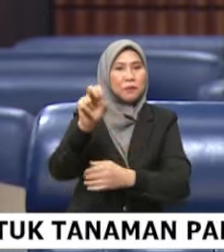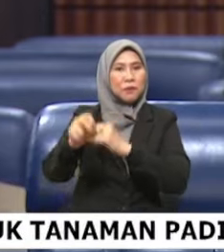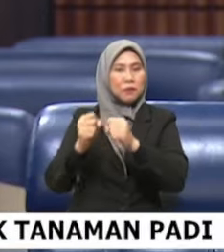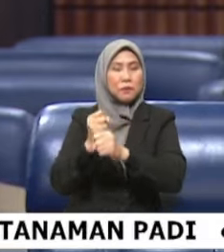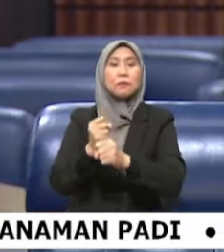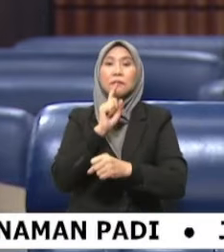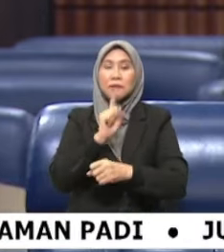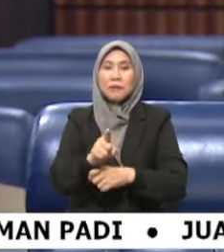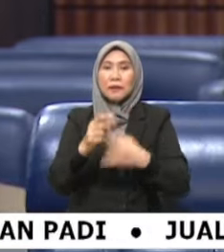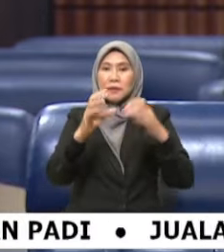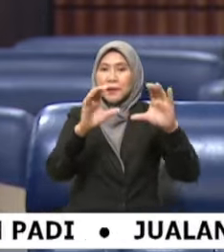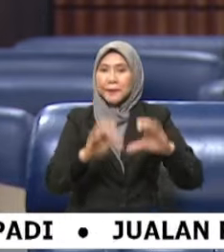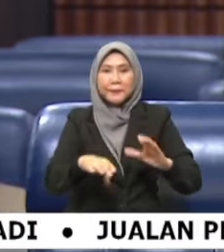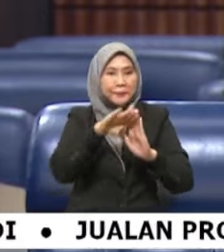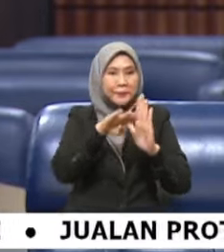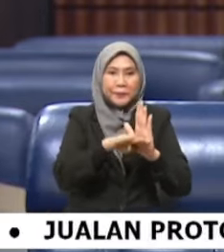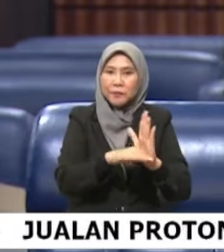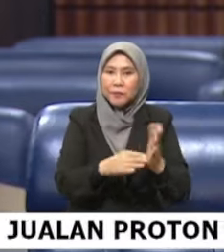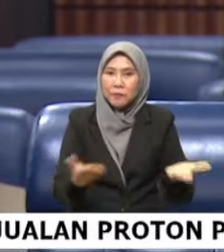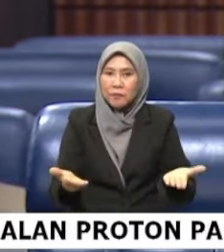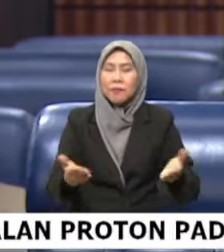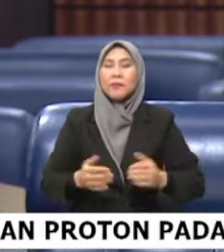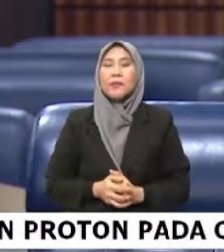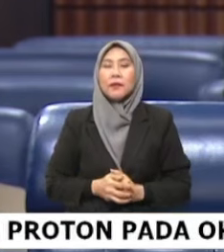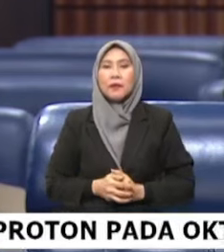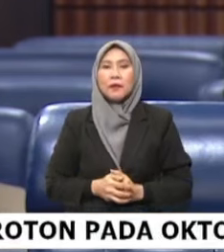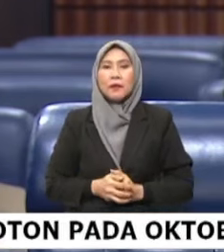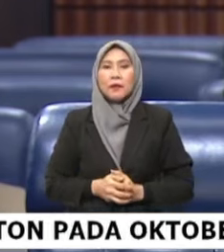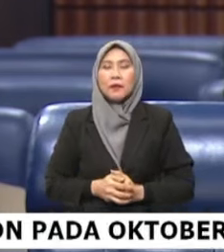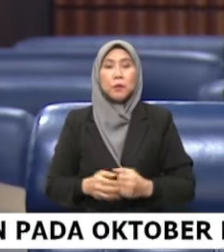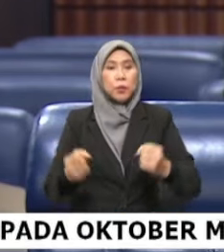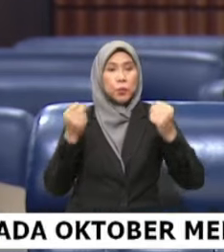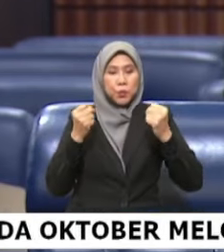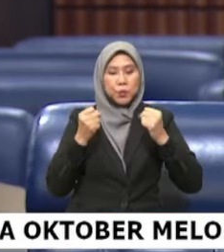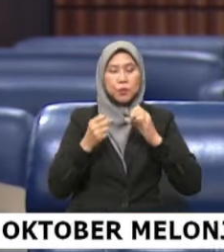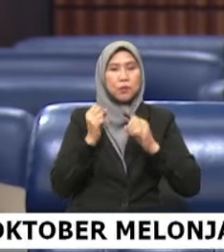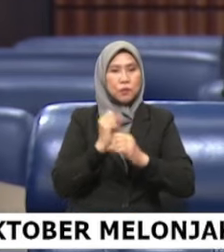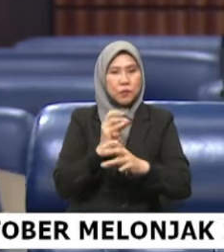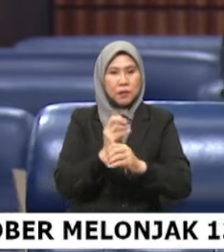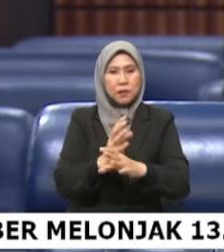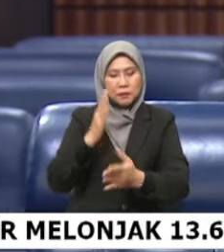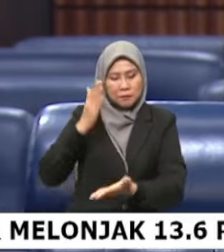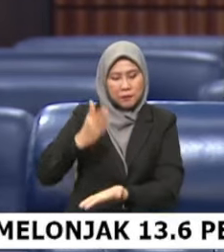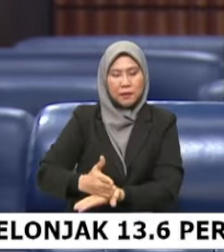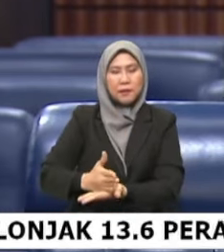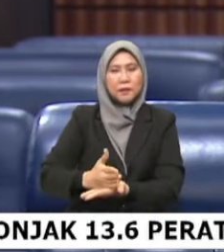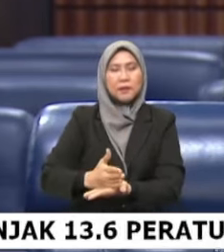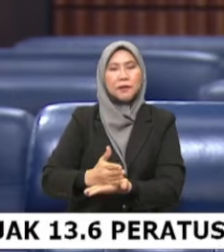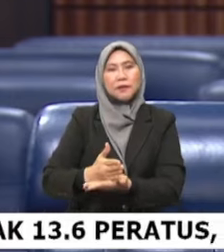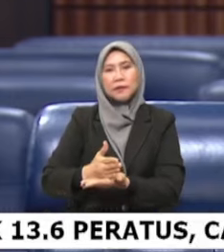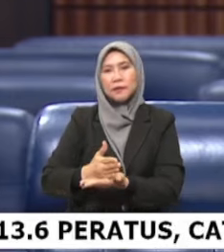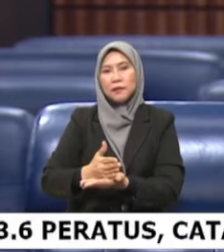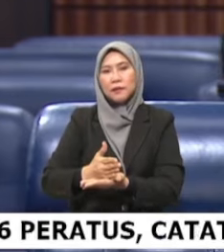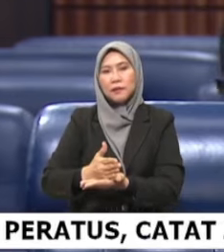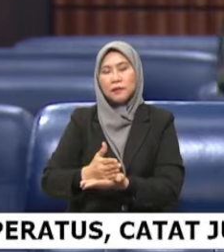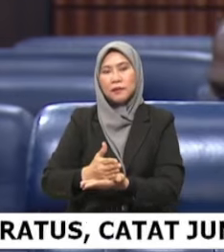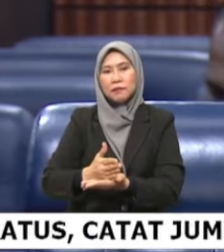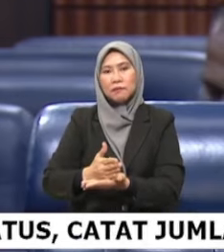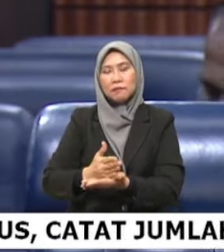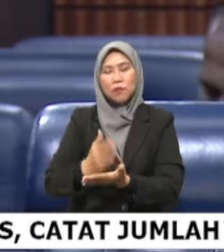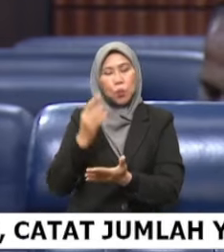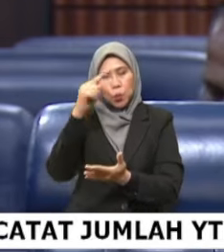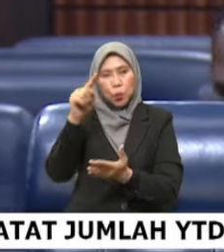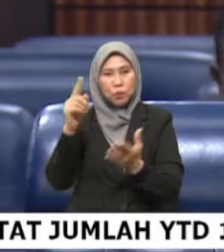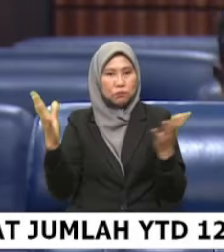tiga pendekatan yang berikut. Pertama, mengukuhkan usaha bagi menghentikan penurunan populasi harimau